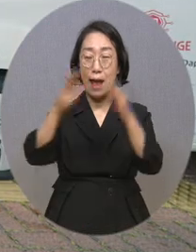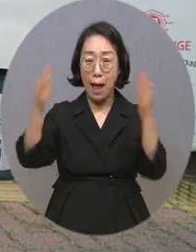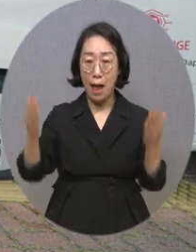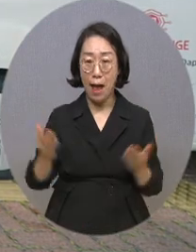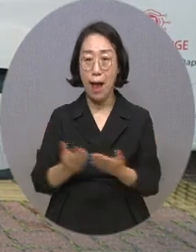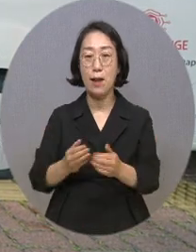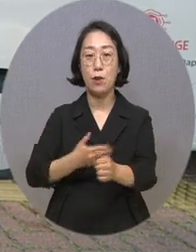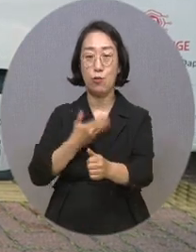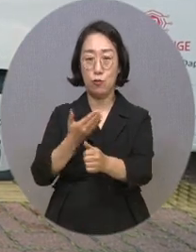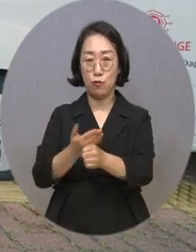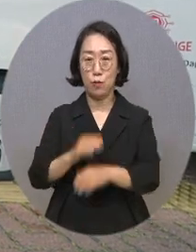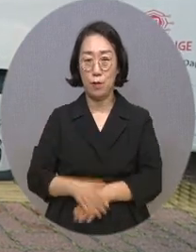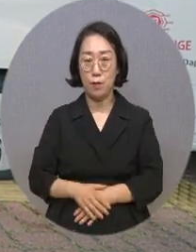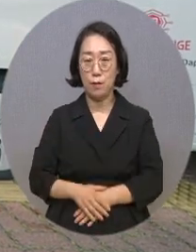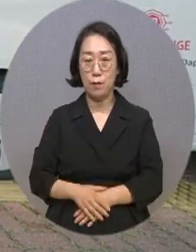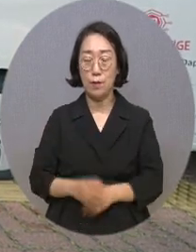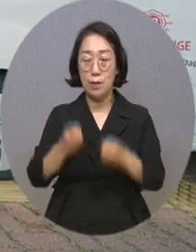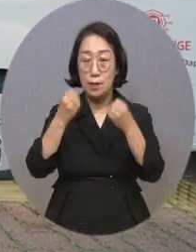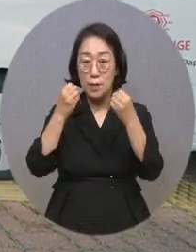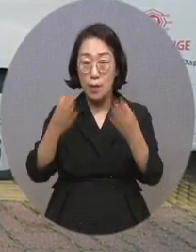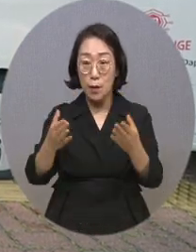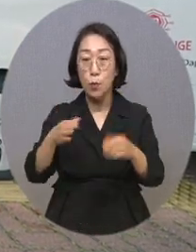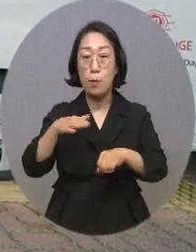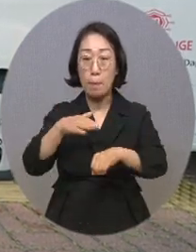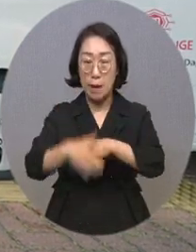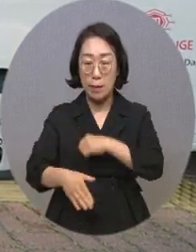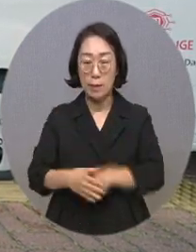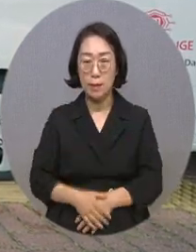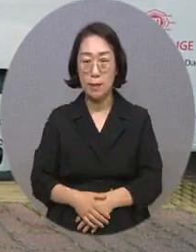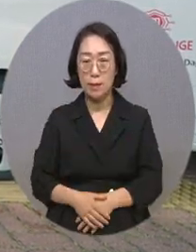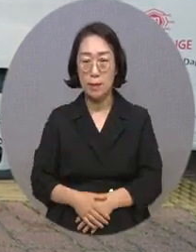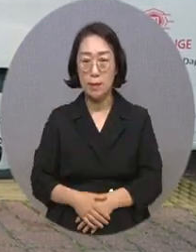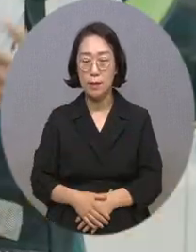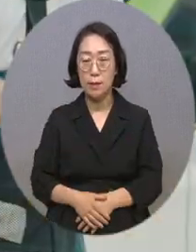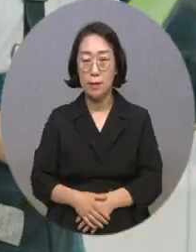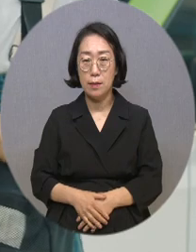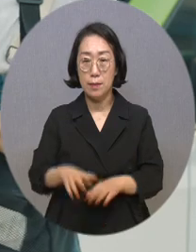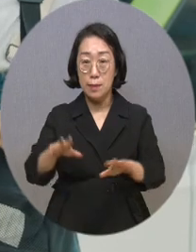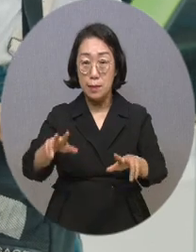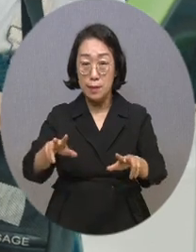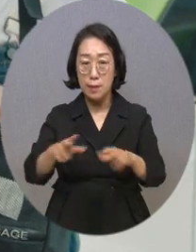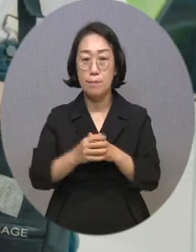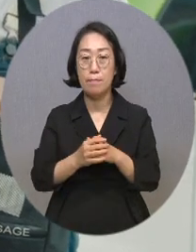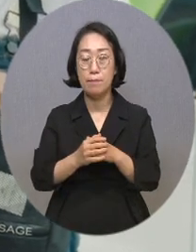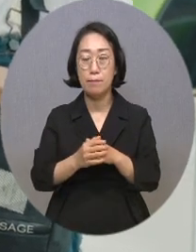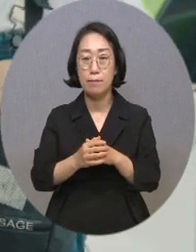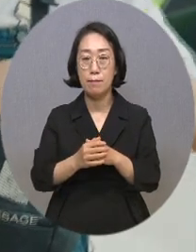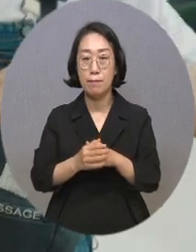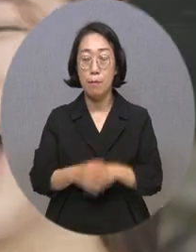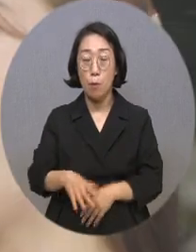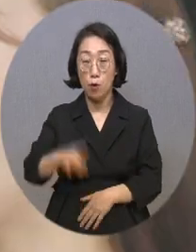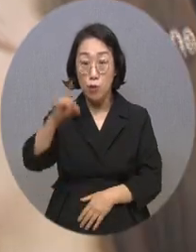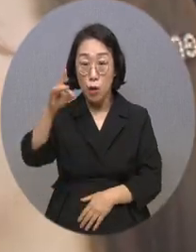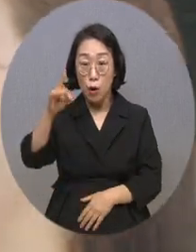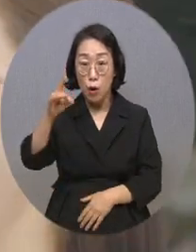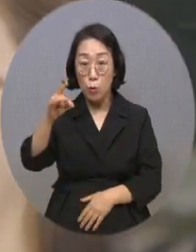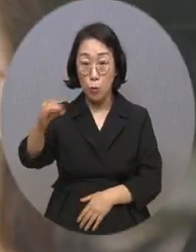알려드릴게요. 오늘부터 저희 새로운 시스템이 도입됐어요. 네. 굉장히 테크놀로지하게 요즘 시대가 요즘 그런 시대 아닙니까? 아 이거 출연료를 먼저 지급하는